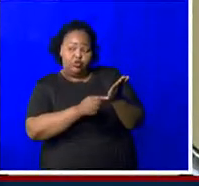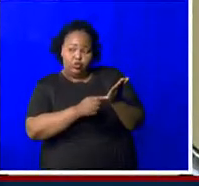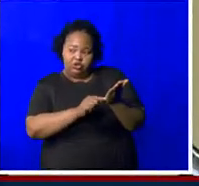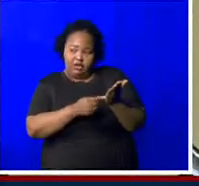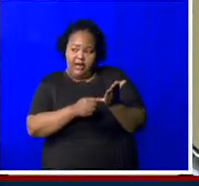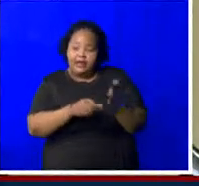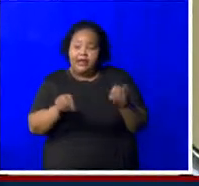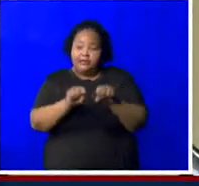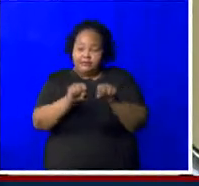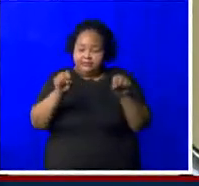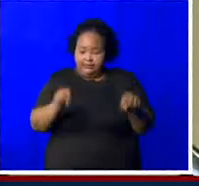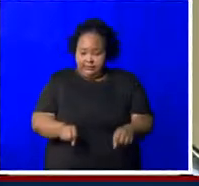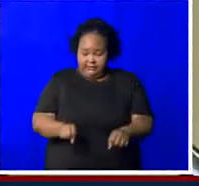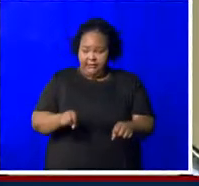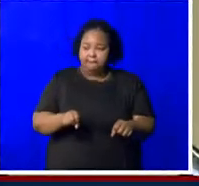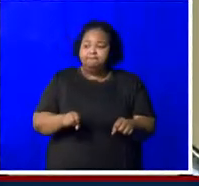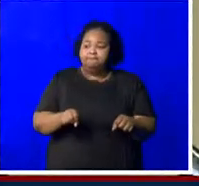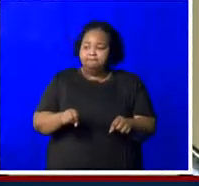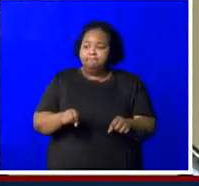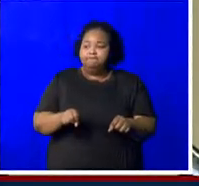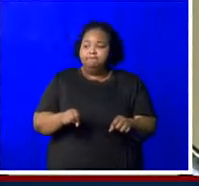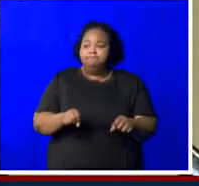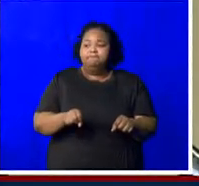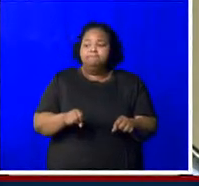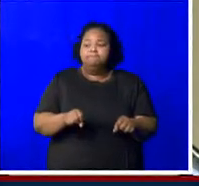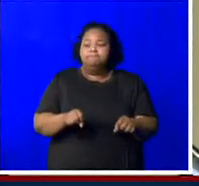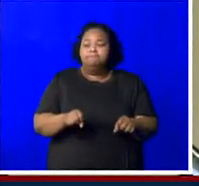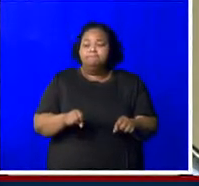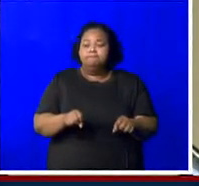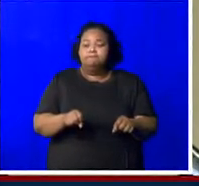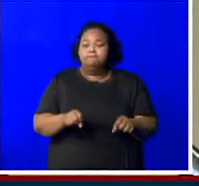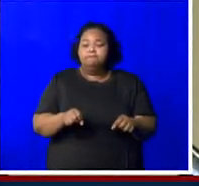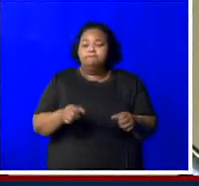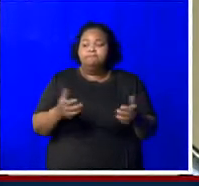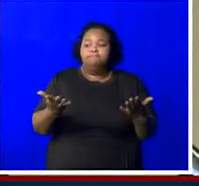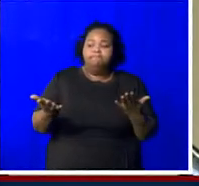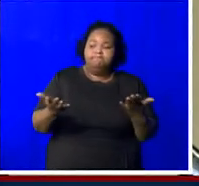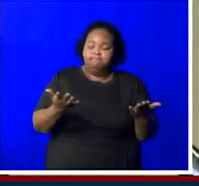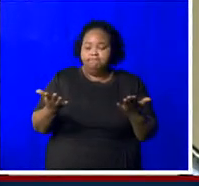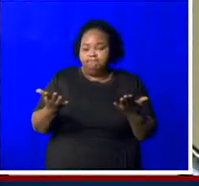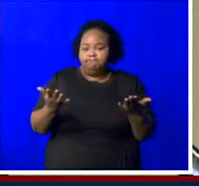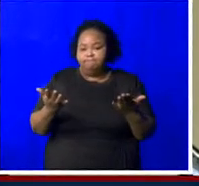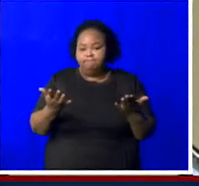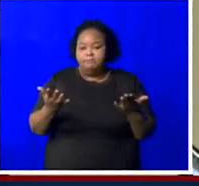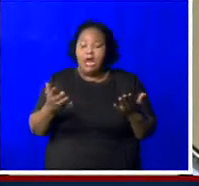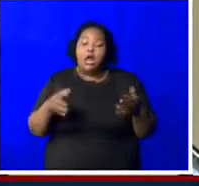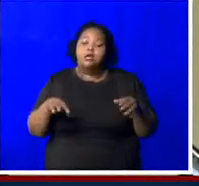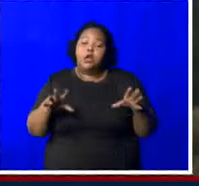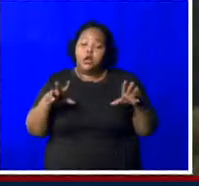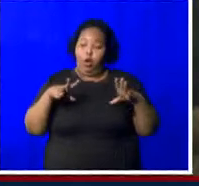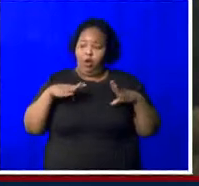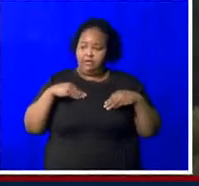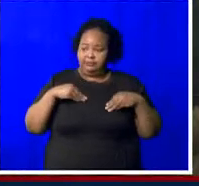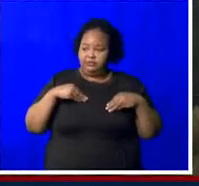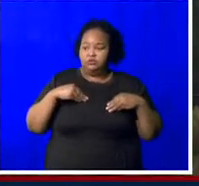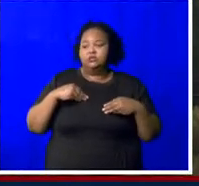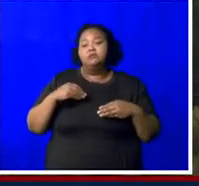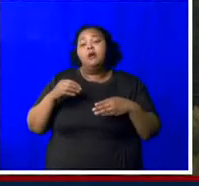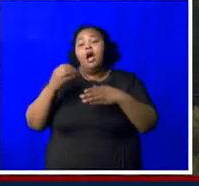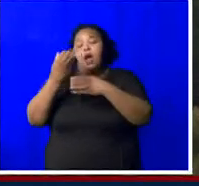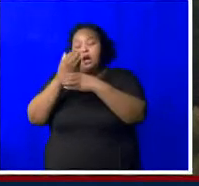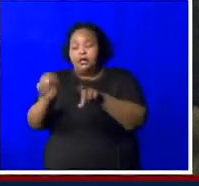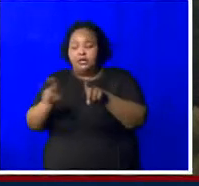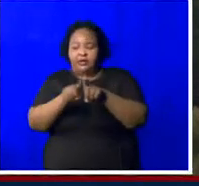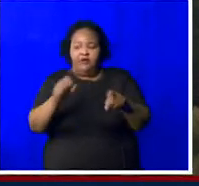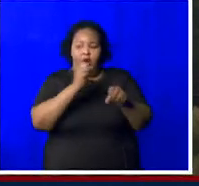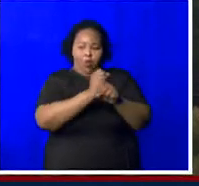for, you know, that country to operate in their own currency. Invuna ivetile